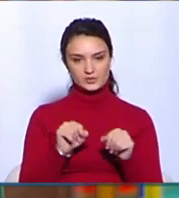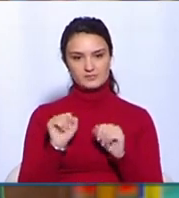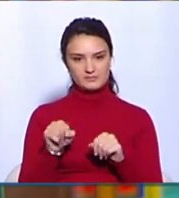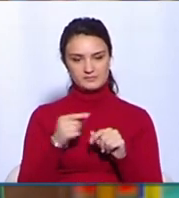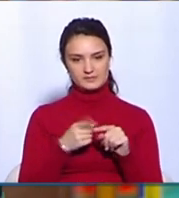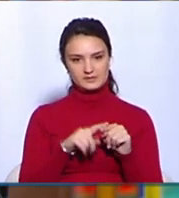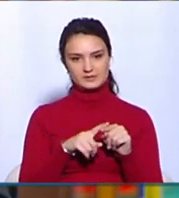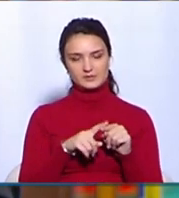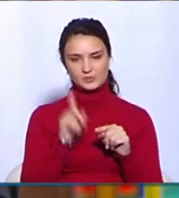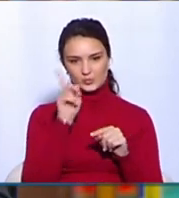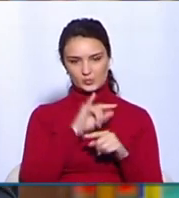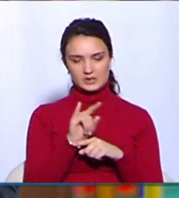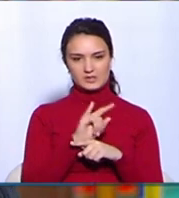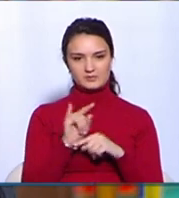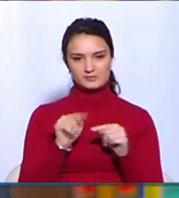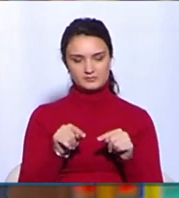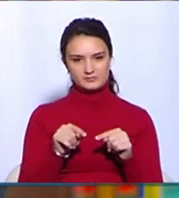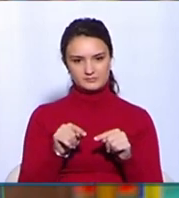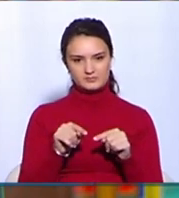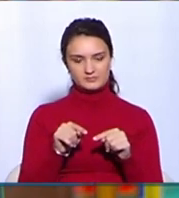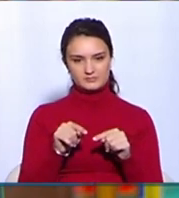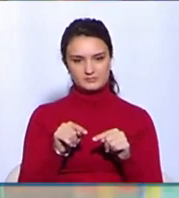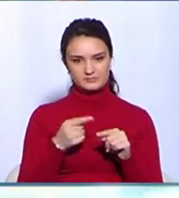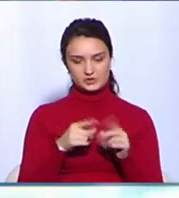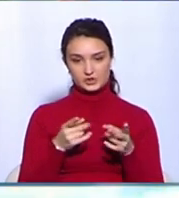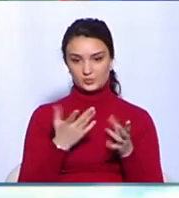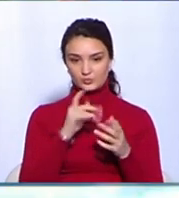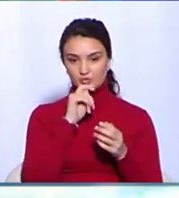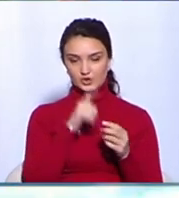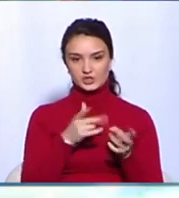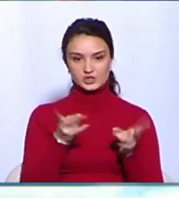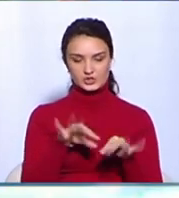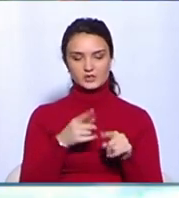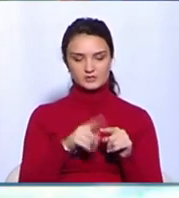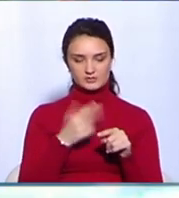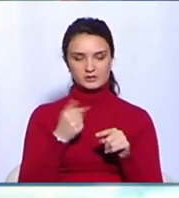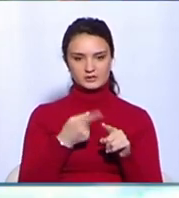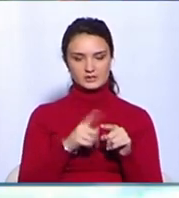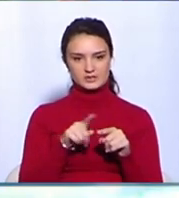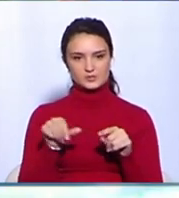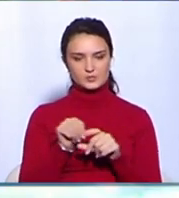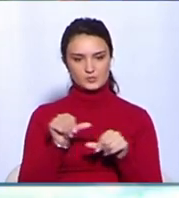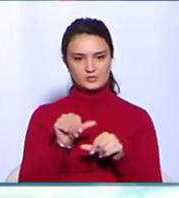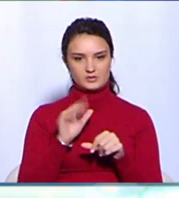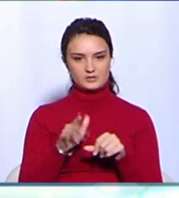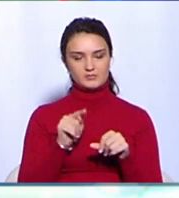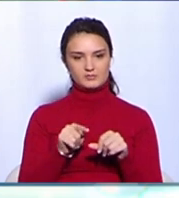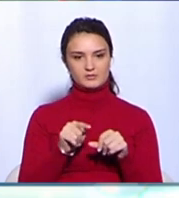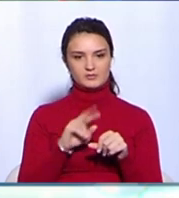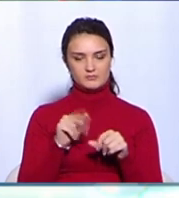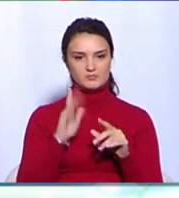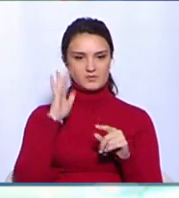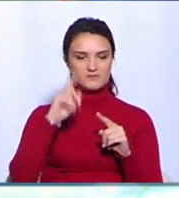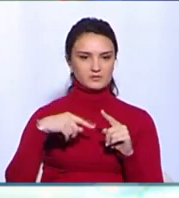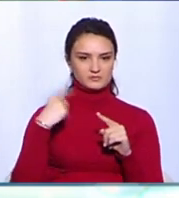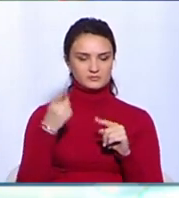საშუალებებით, ეს ახრიკები, ტყუილები შერჩა, დამერწმუნეთ, რომ ესეც ძალიან ცუდი მაჩვენებელი არის